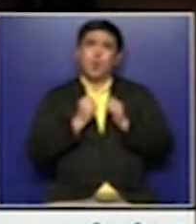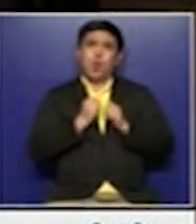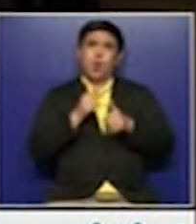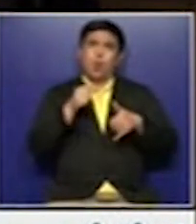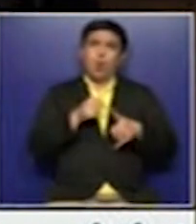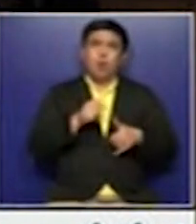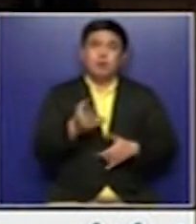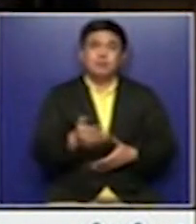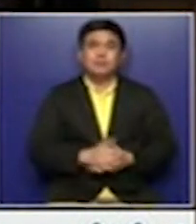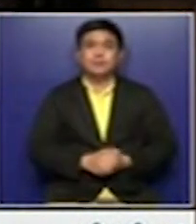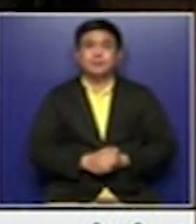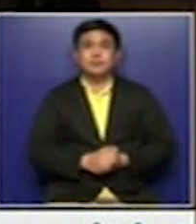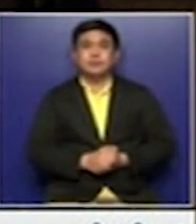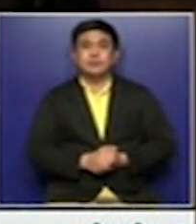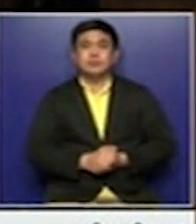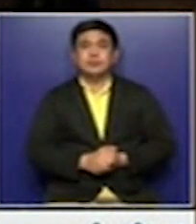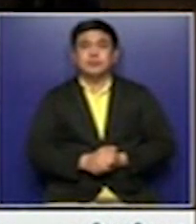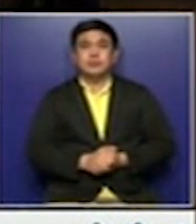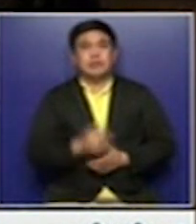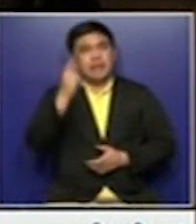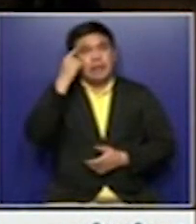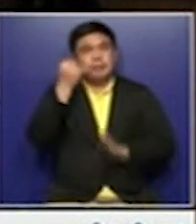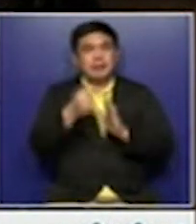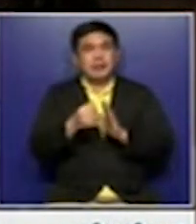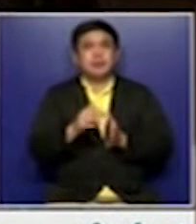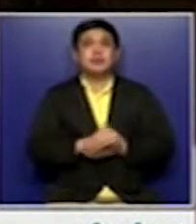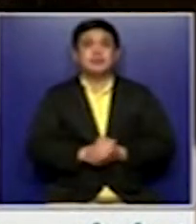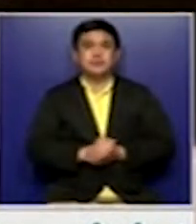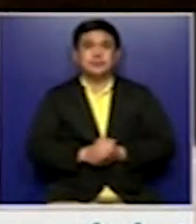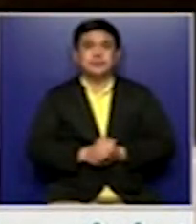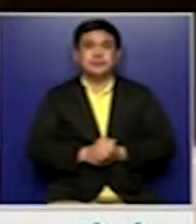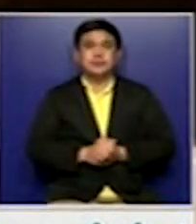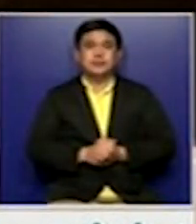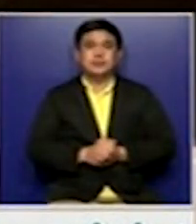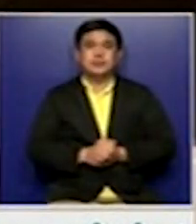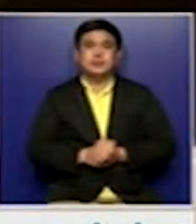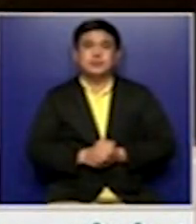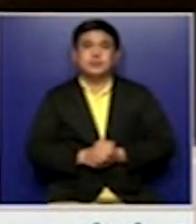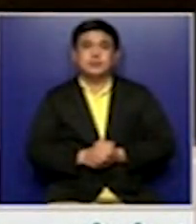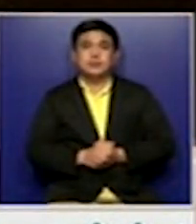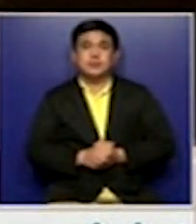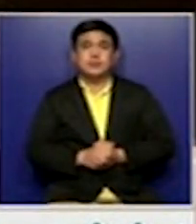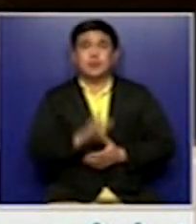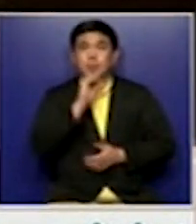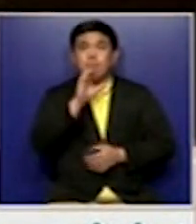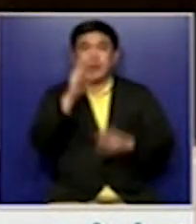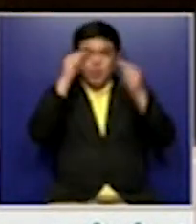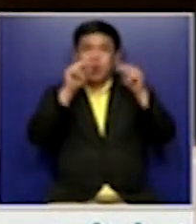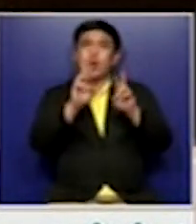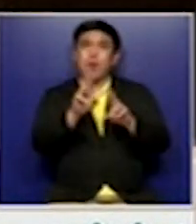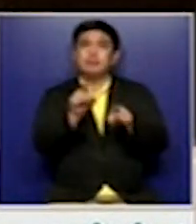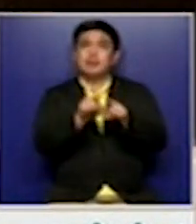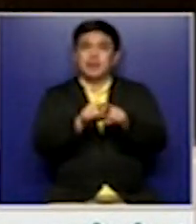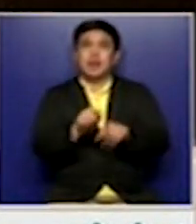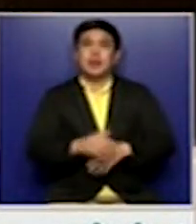การข่มขู่ค่ะ มันจะเข้าใจผิดกันไปนะคร ับ อ ันนี้เข้าใจผิดใช่ไหมคะอย่างนี้ดิฉันก็จะบอกว่าท่านนายกรัฐมนตรีระวังตัวไว้ด้วยก็